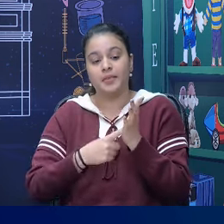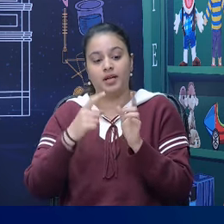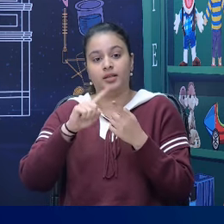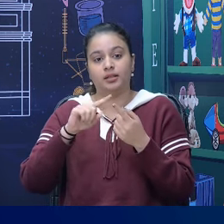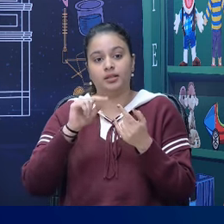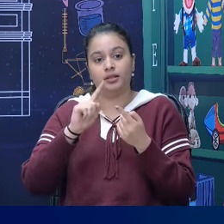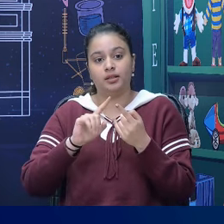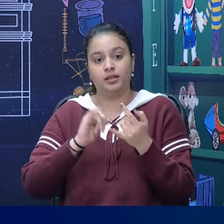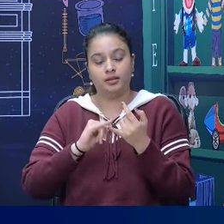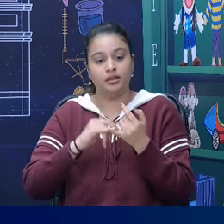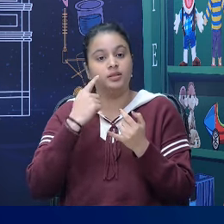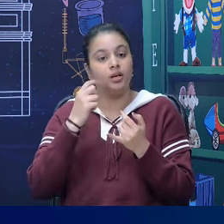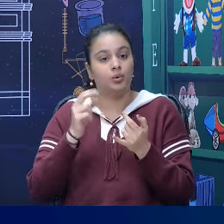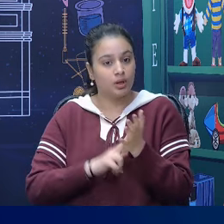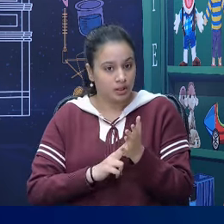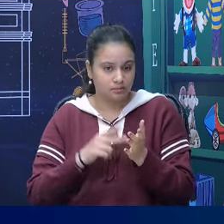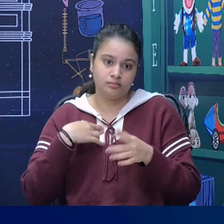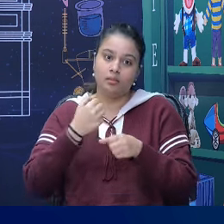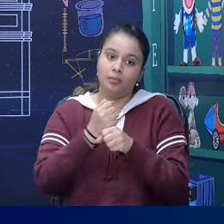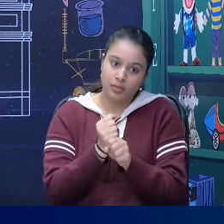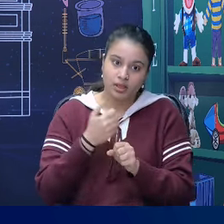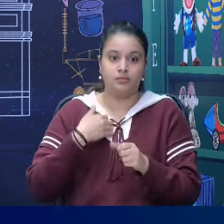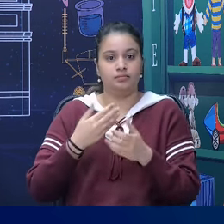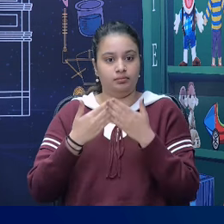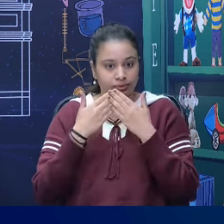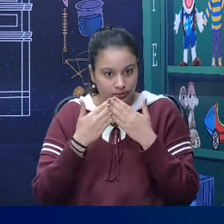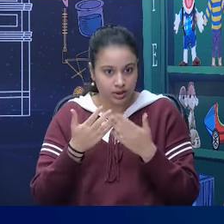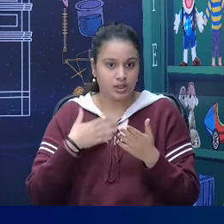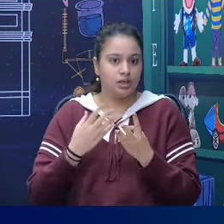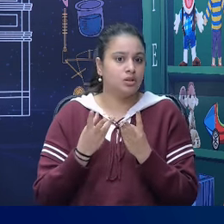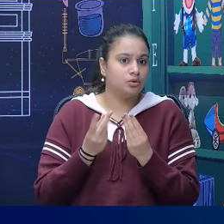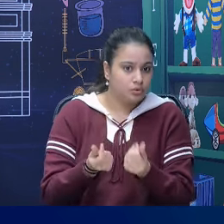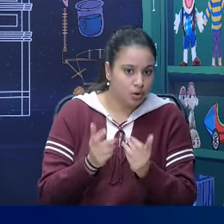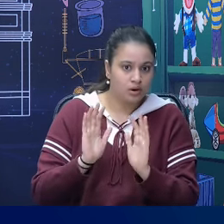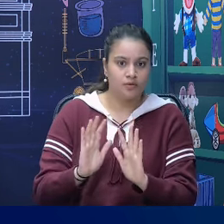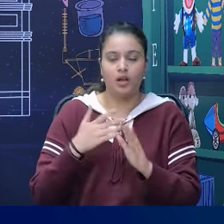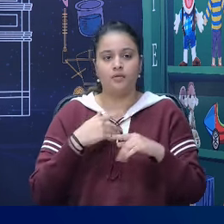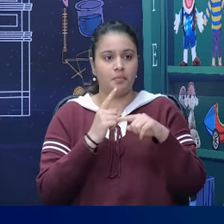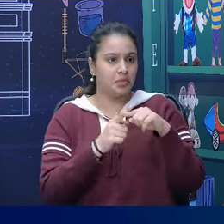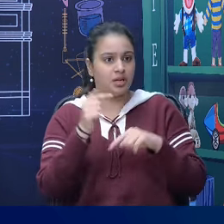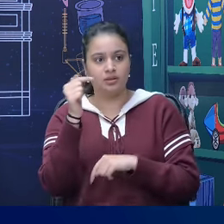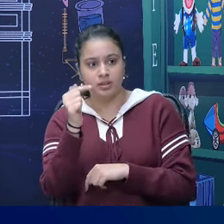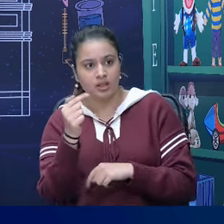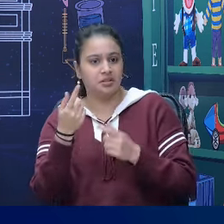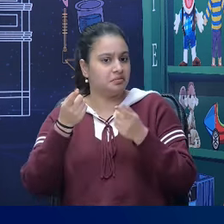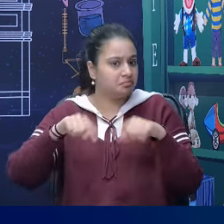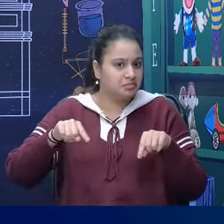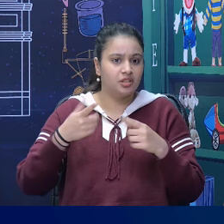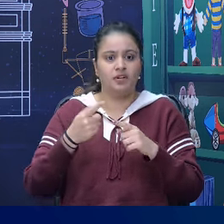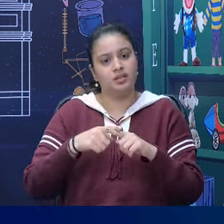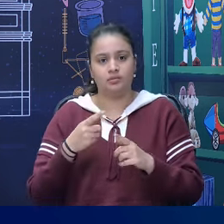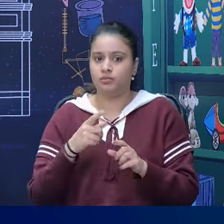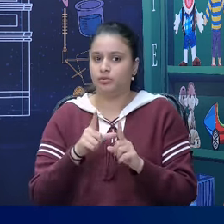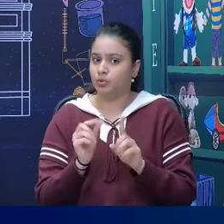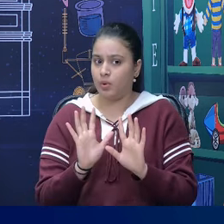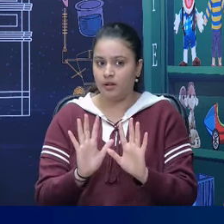हैं लिखे हैं उनको हल किया है उनके साथ जमा गुणा भाग की है उनकी तो मैं